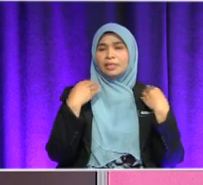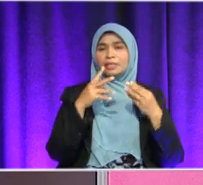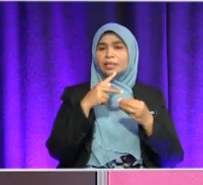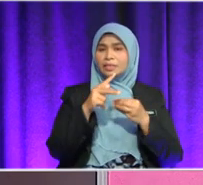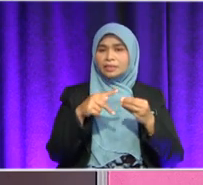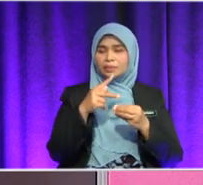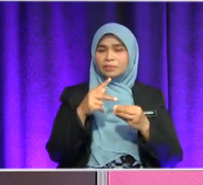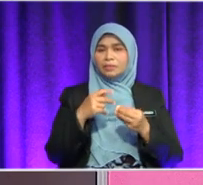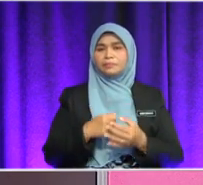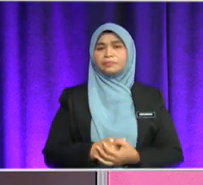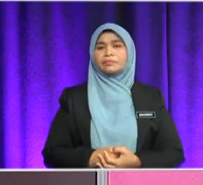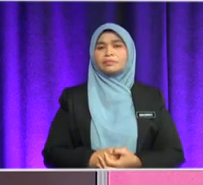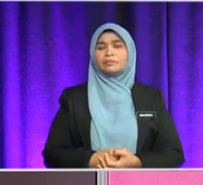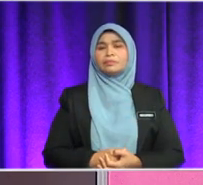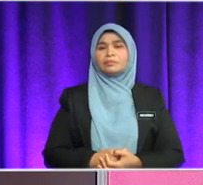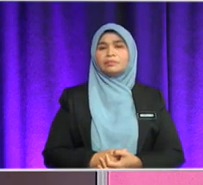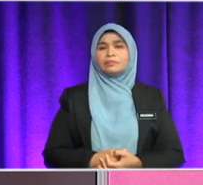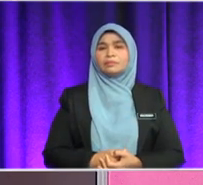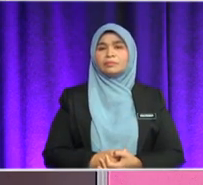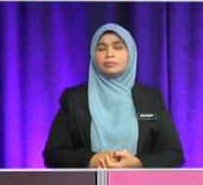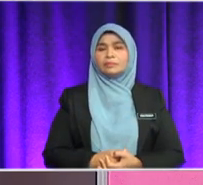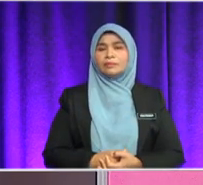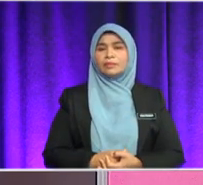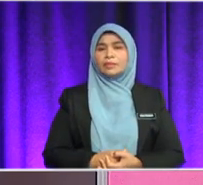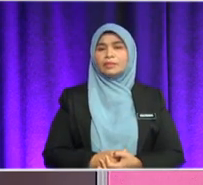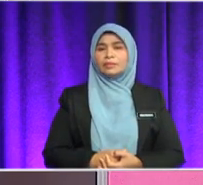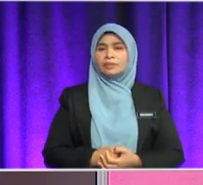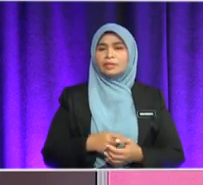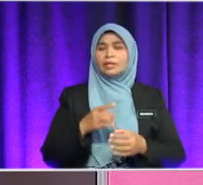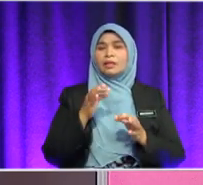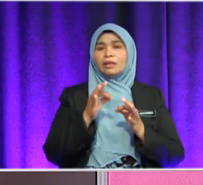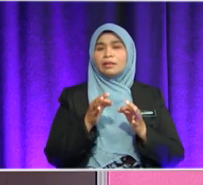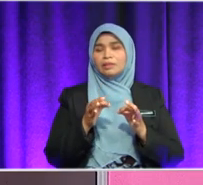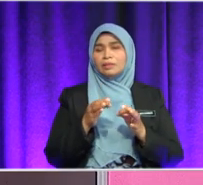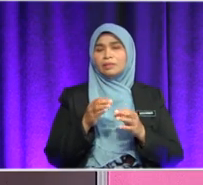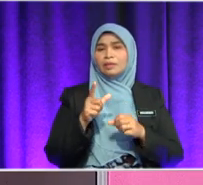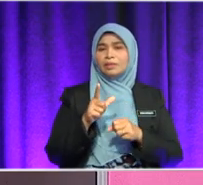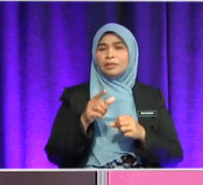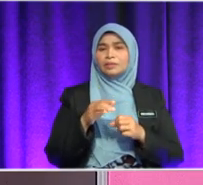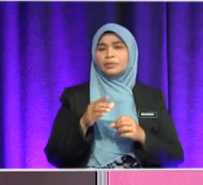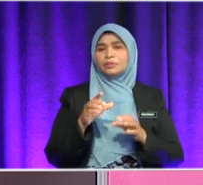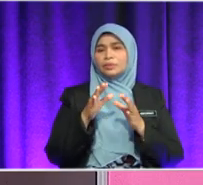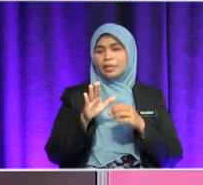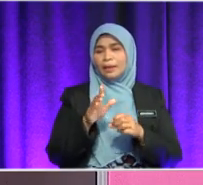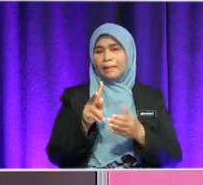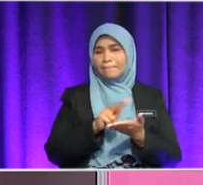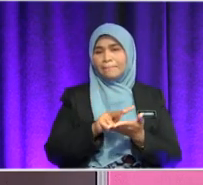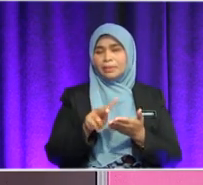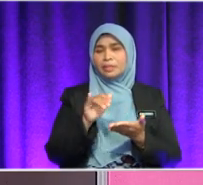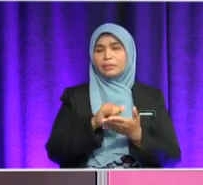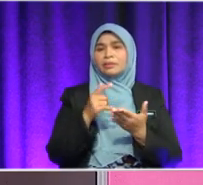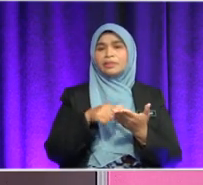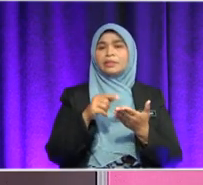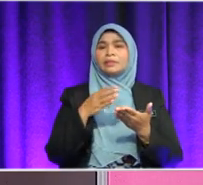tak tersusun tapi susunan itu lagi bagus lagi cantik memudahkan untuk kita melihat di mana isi